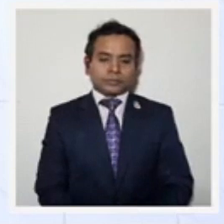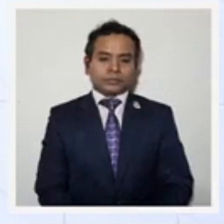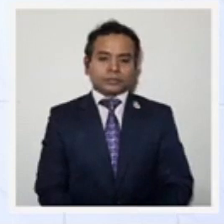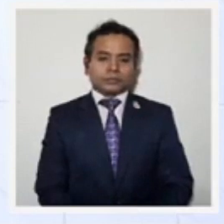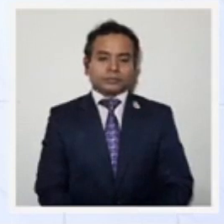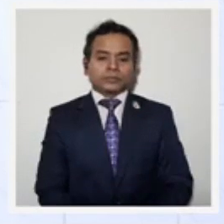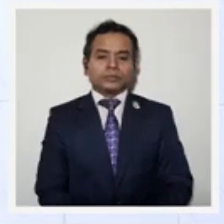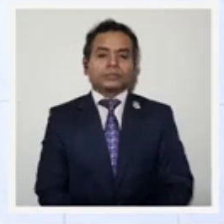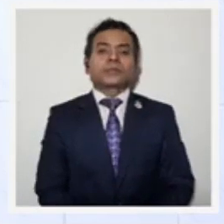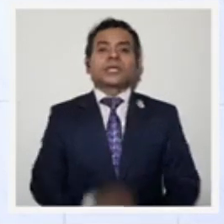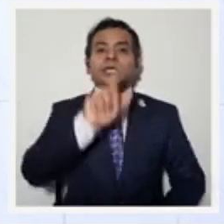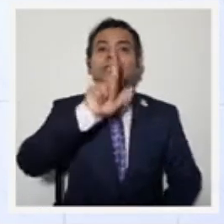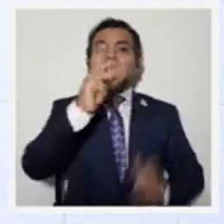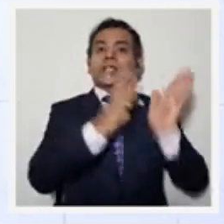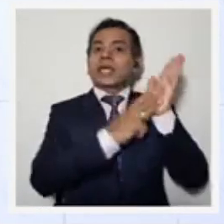চাই।